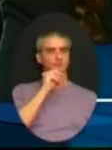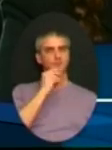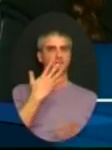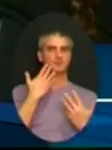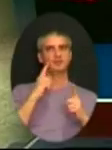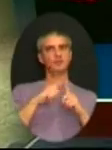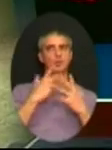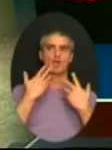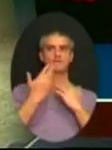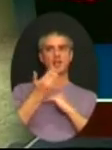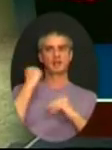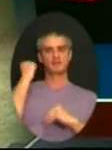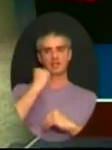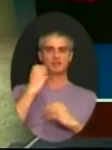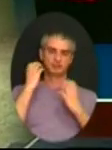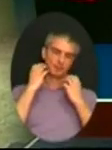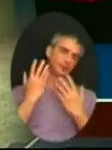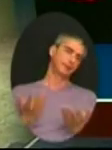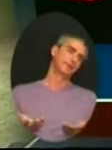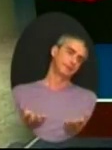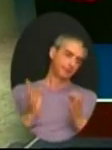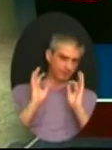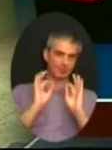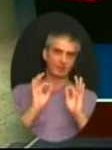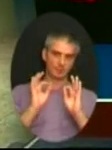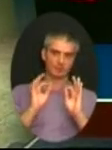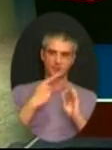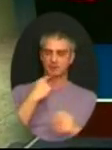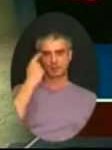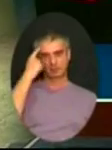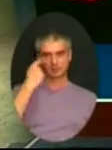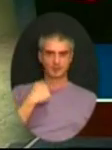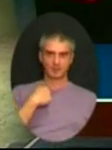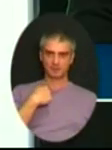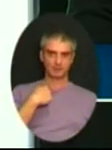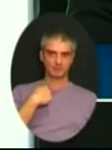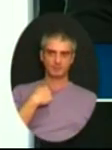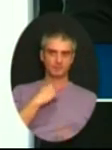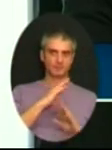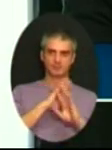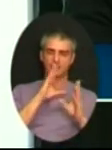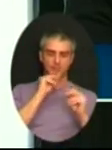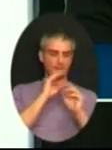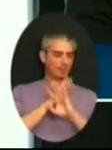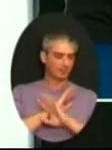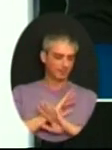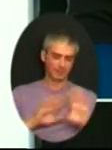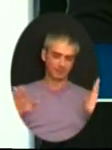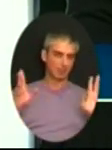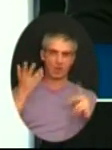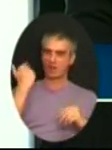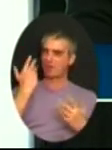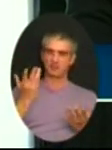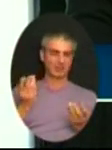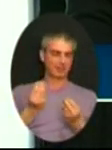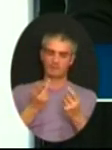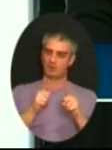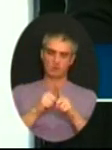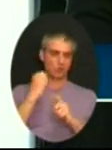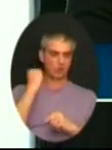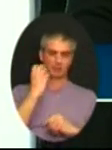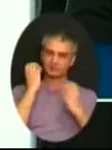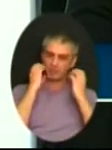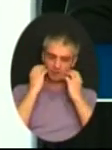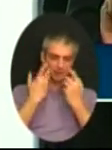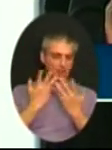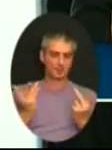כמו אווירה שקדמה לרצח רבין. טוב, נו באמת, אז בואו נגיד דעתי, זה אין מה לדבר, זה לא היה דבר כמו רצח